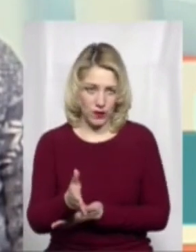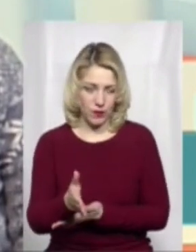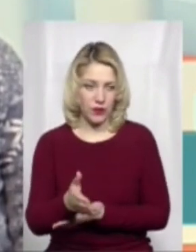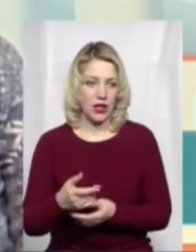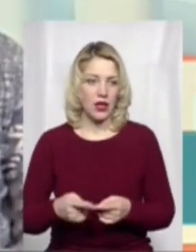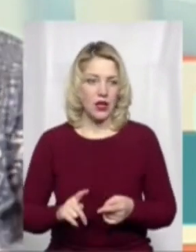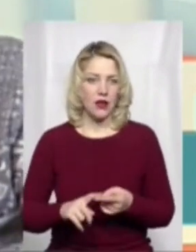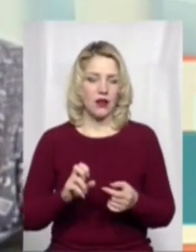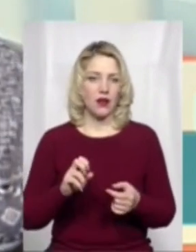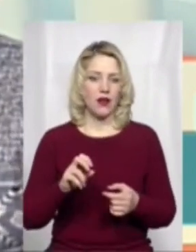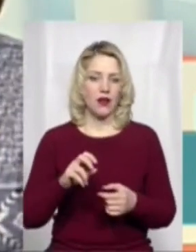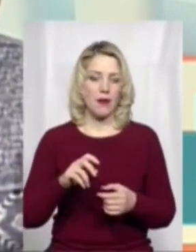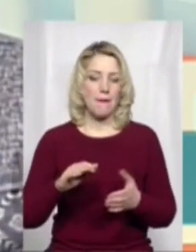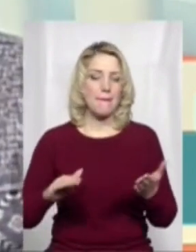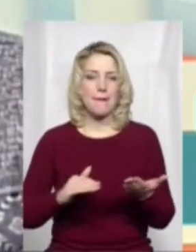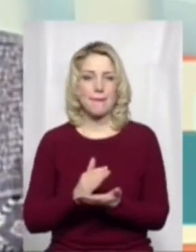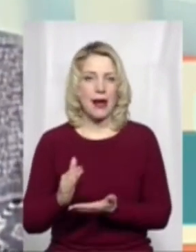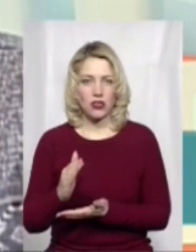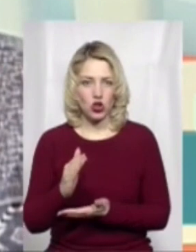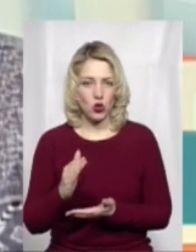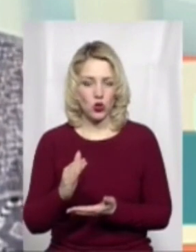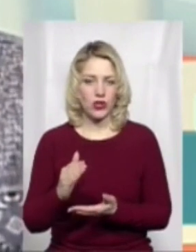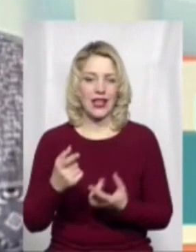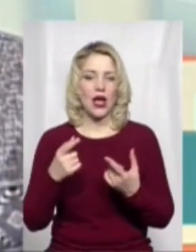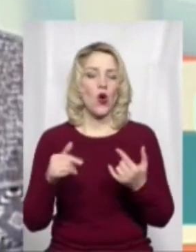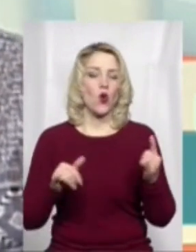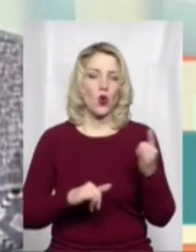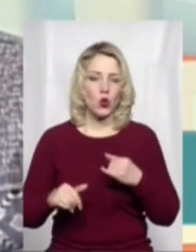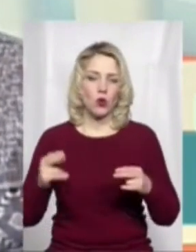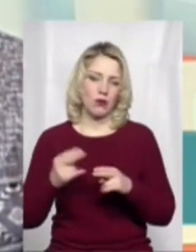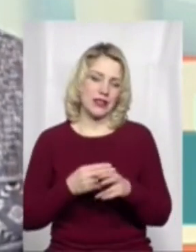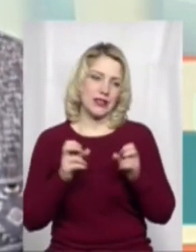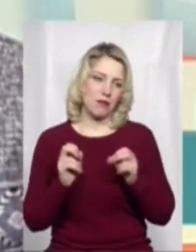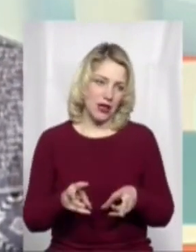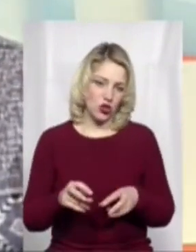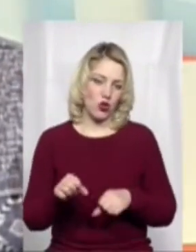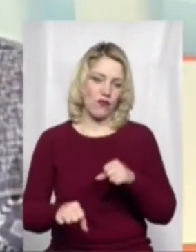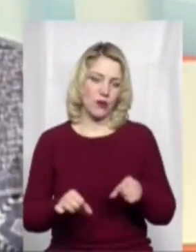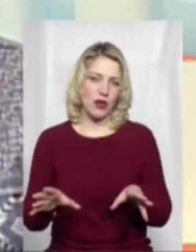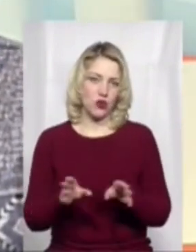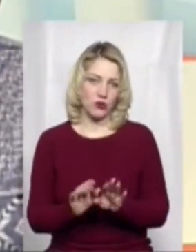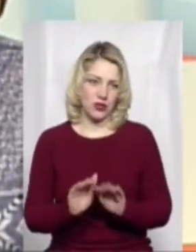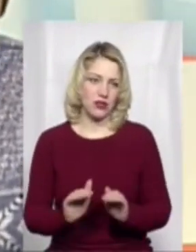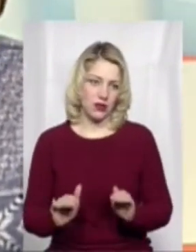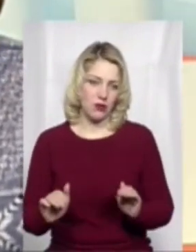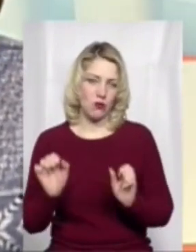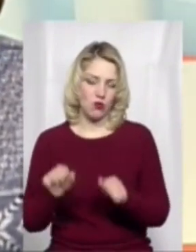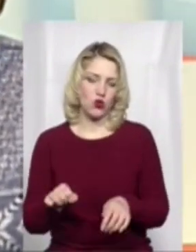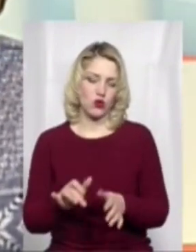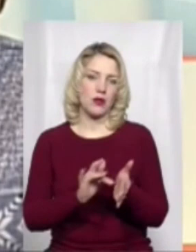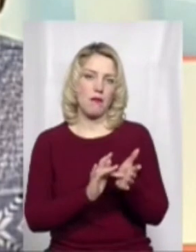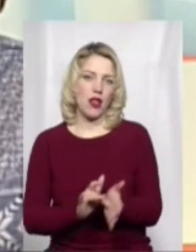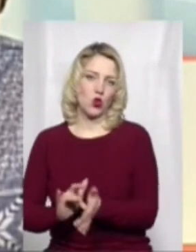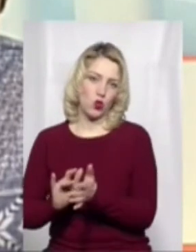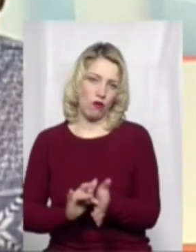промаркованих маршрутів, куди безпечно велосипедисти, навіть з дітьми, можуть мандрувати.